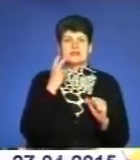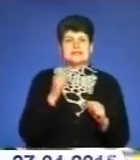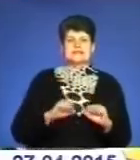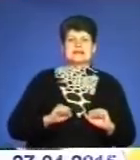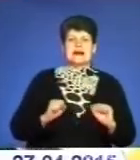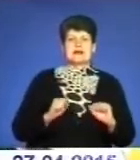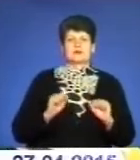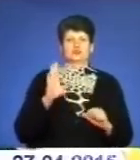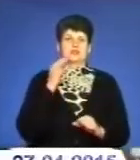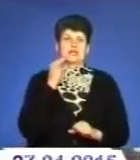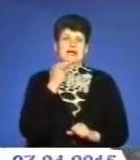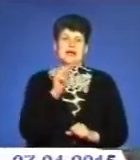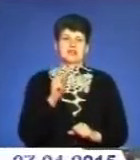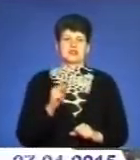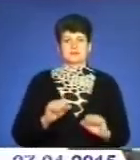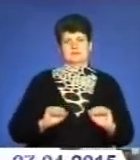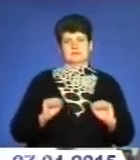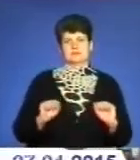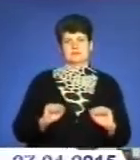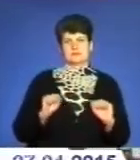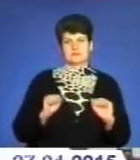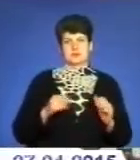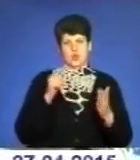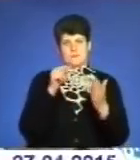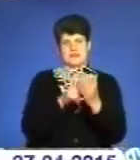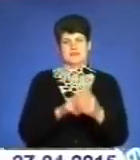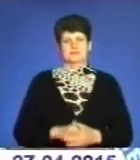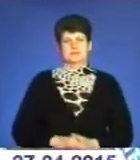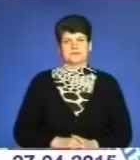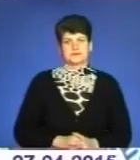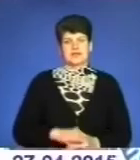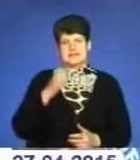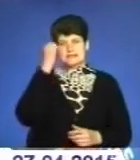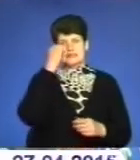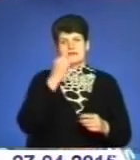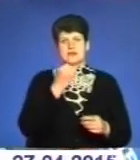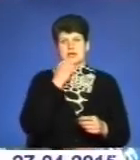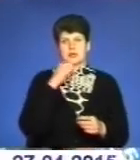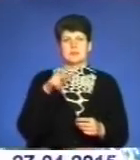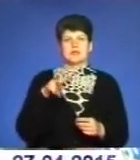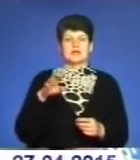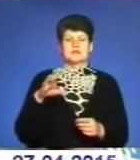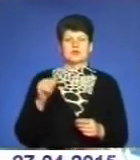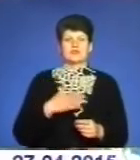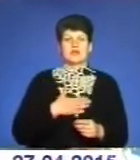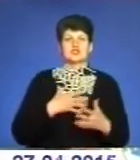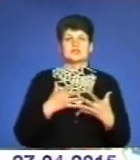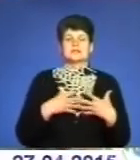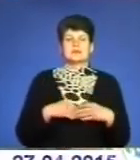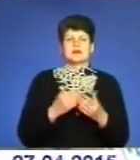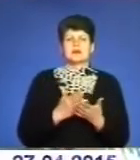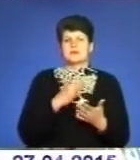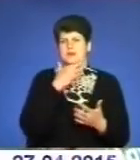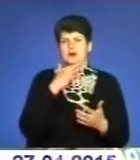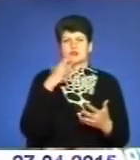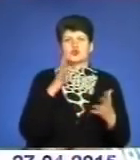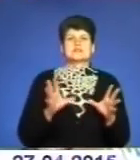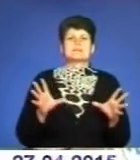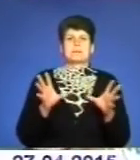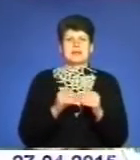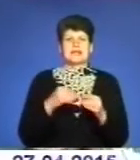решта. В першу чергу, віри в власні сили. Пластун завжди має бути вірним Богові Україні, завжди слухатися пластового